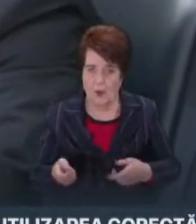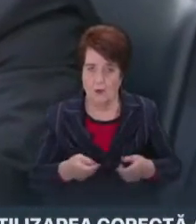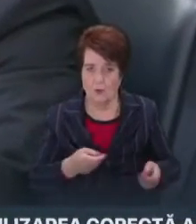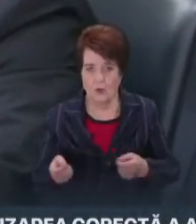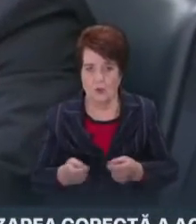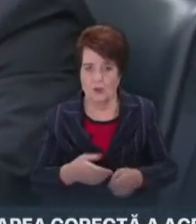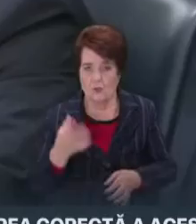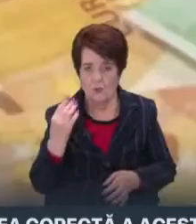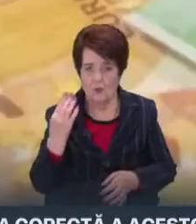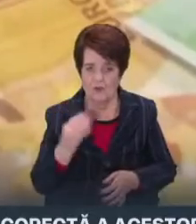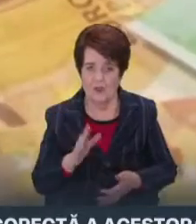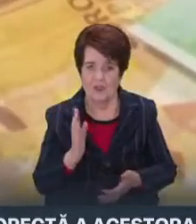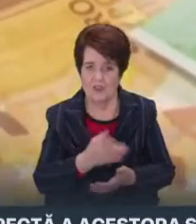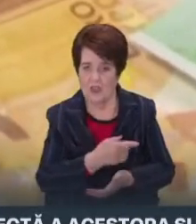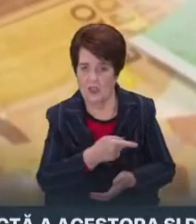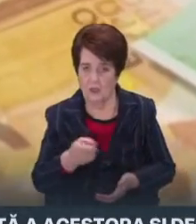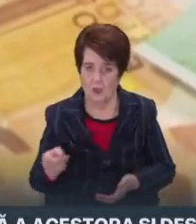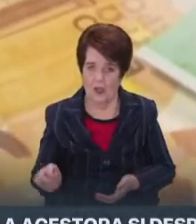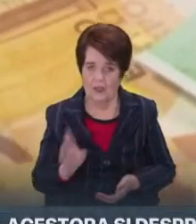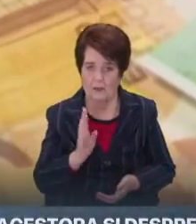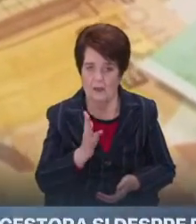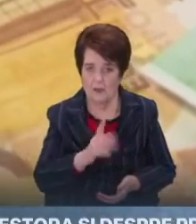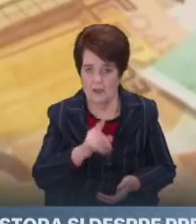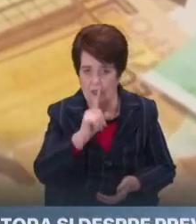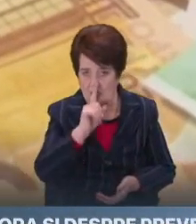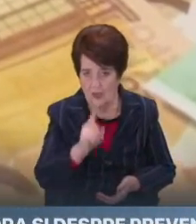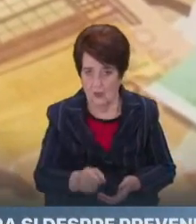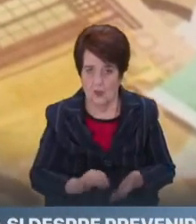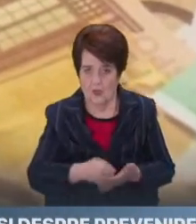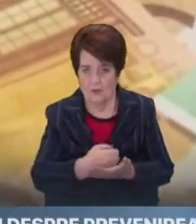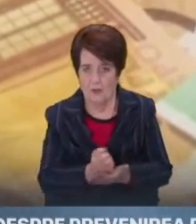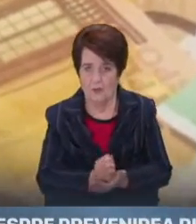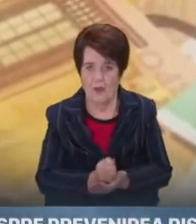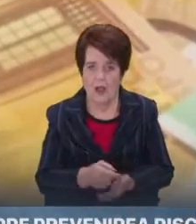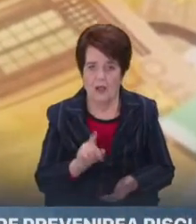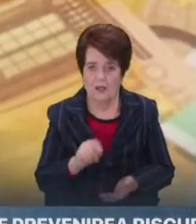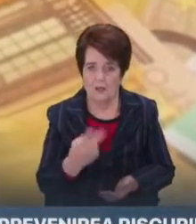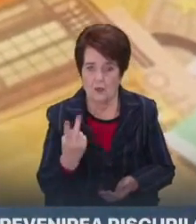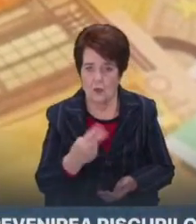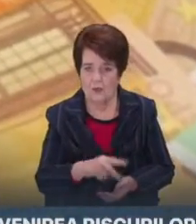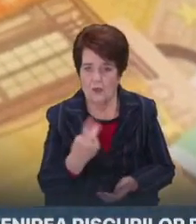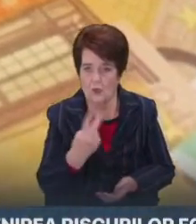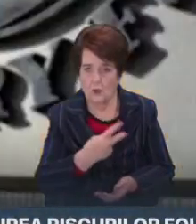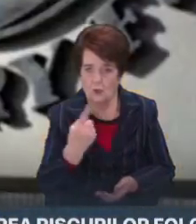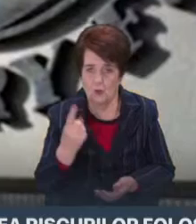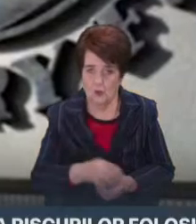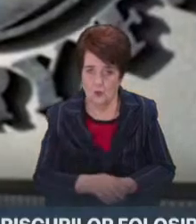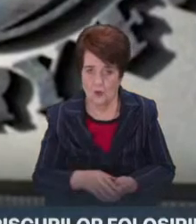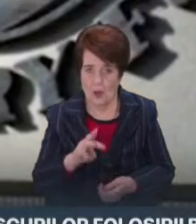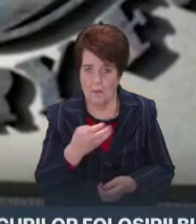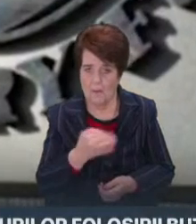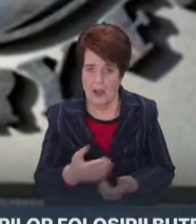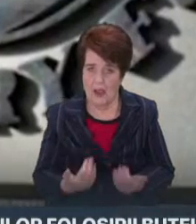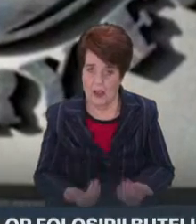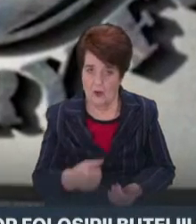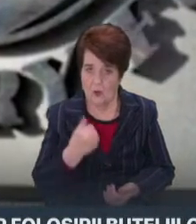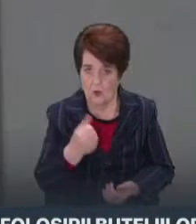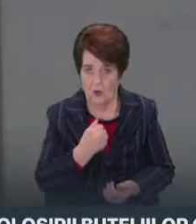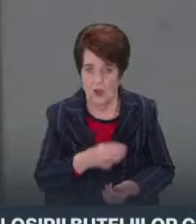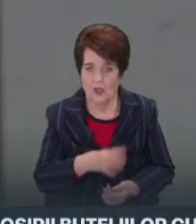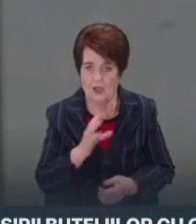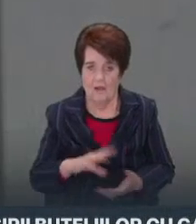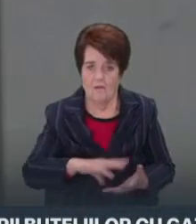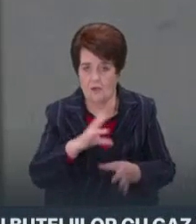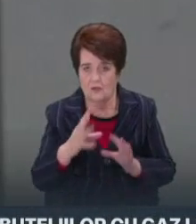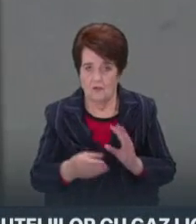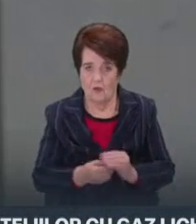autorităților moldovenești are o durată de 40 de luni și a fost aprobată în decembrie 2021. În mai anul curent a fost majorat